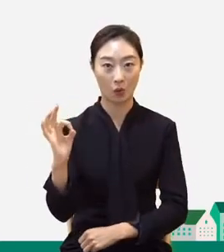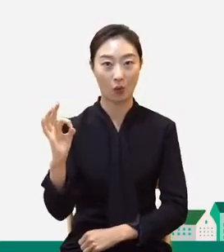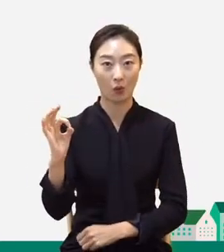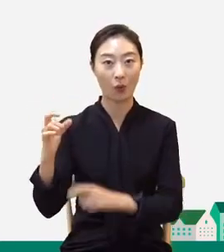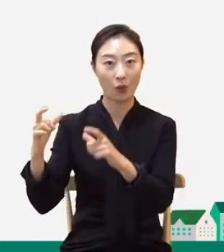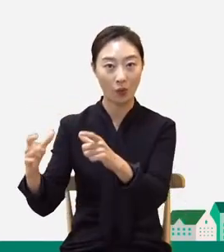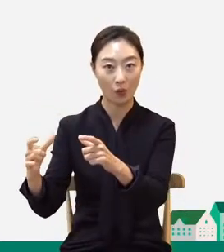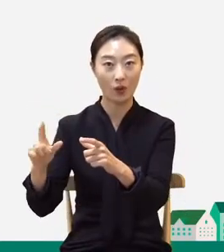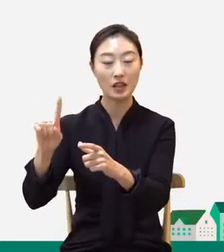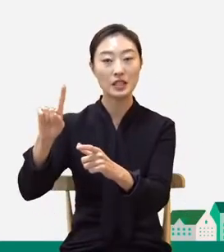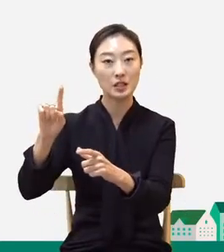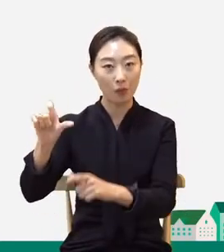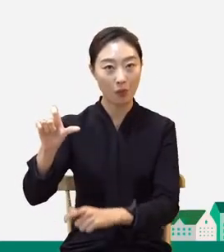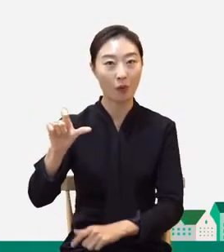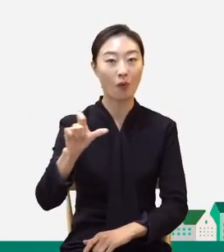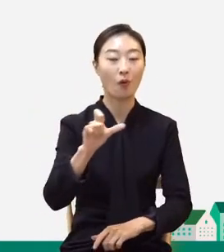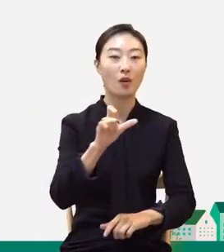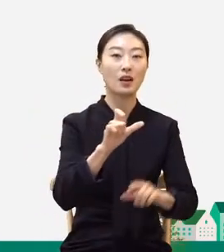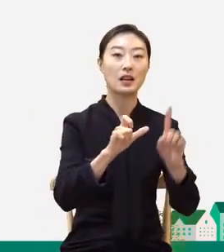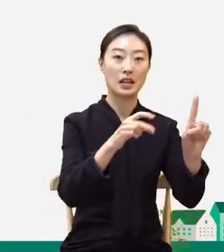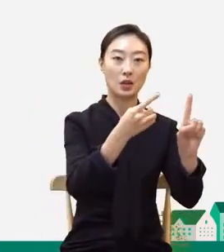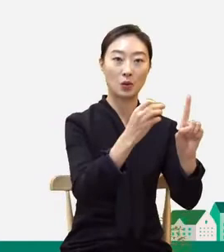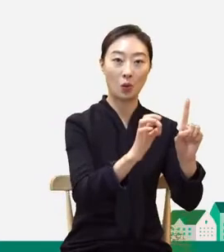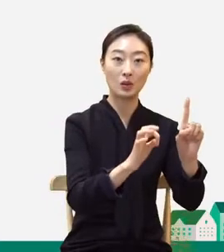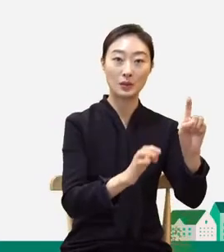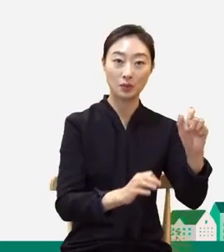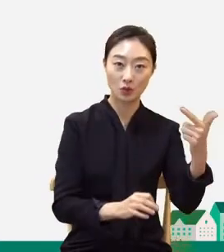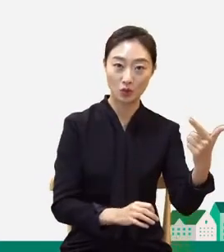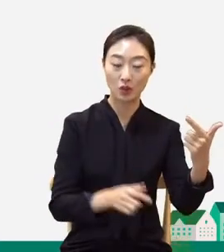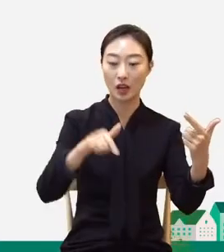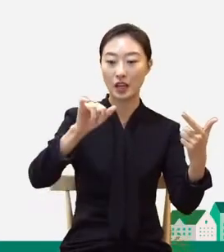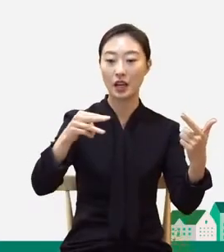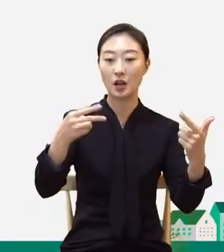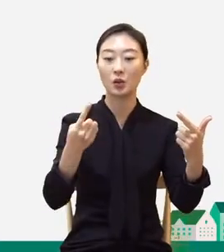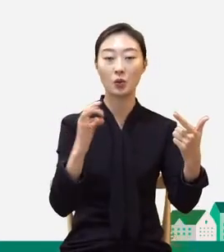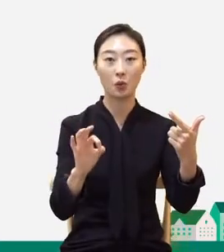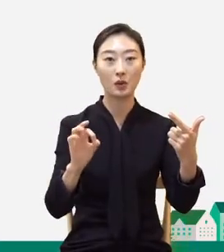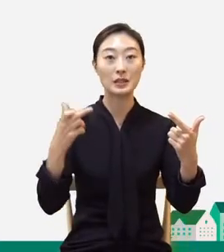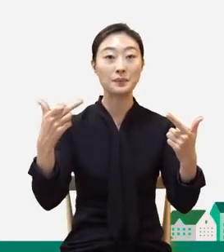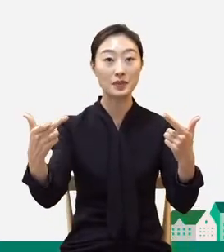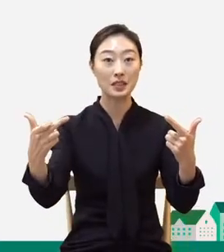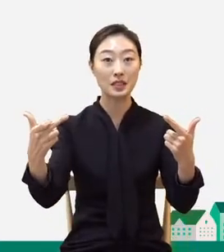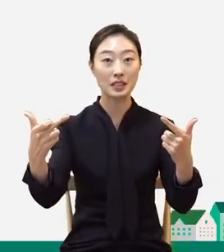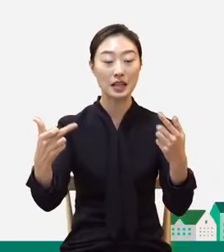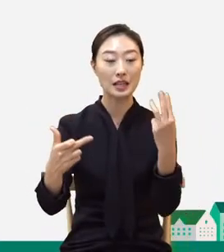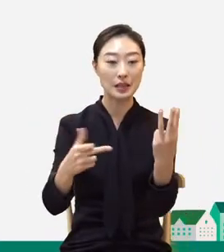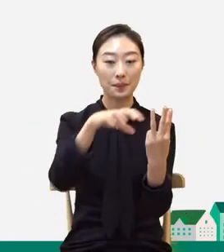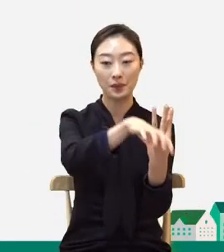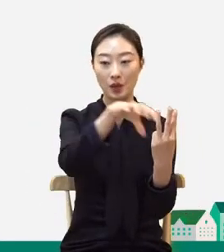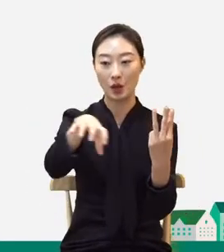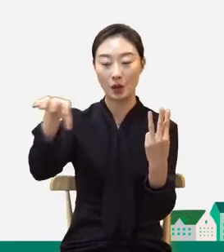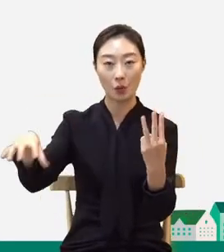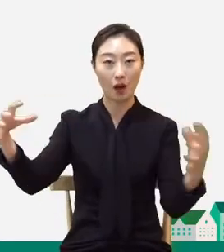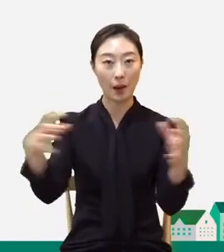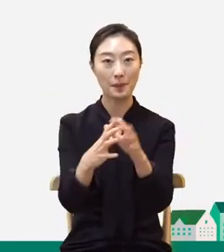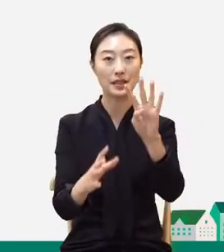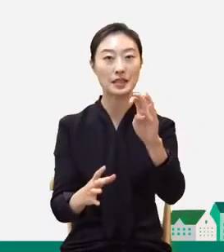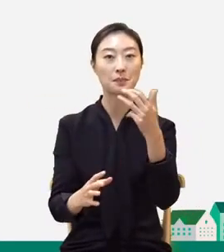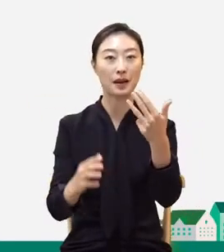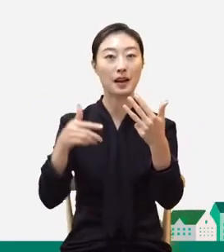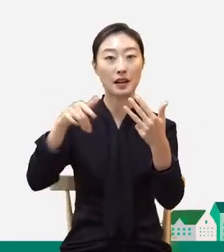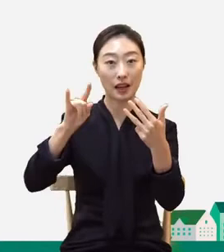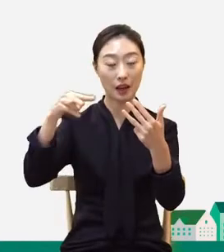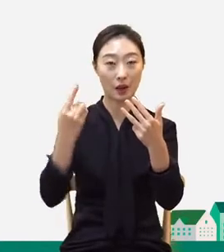장안 1동에 16호, 길동에 17호에서 총 3개 동에 48호 주택이고요.